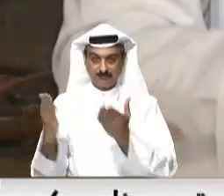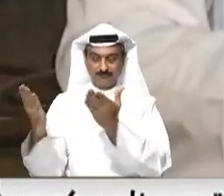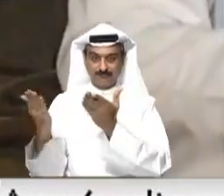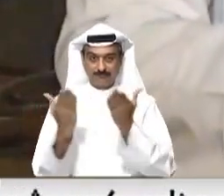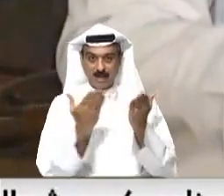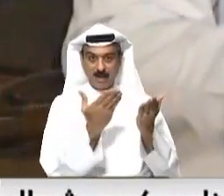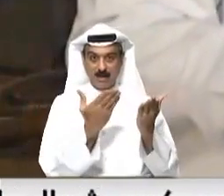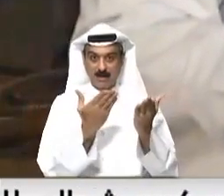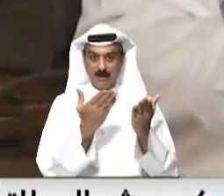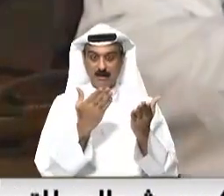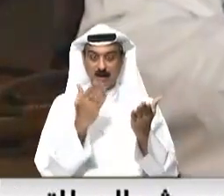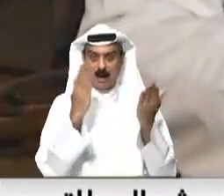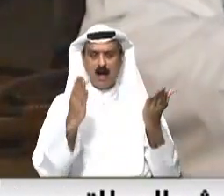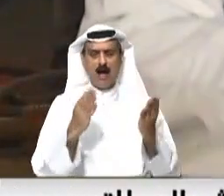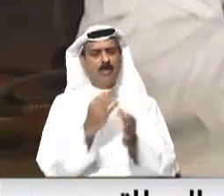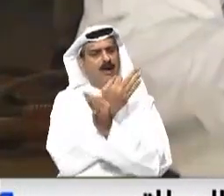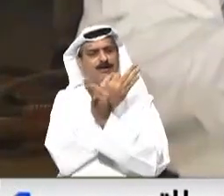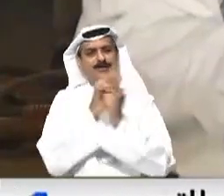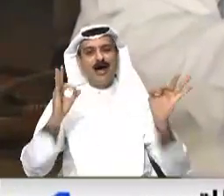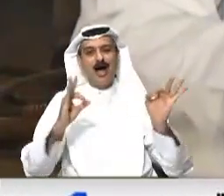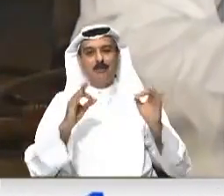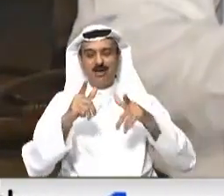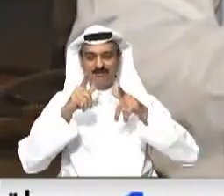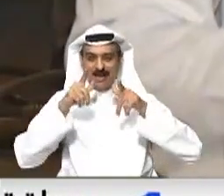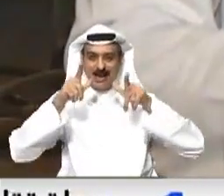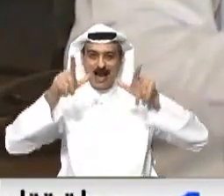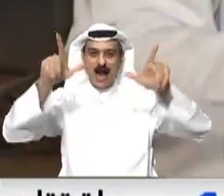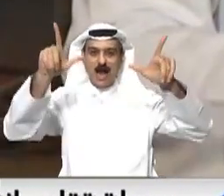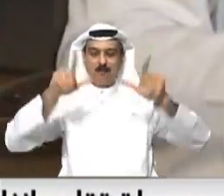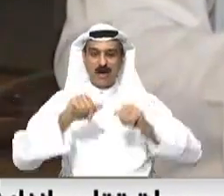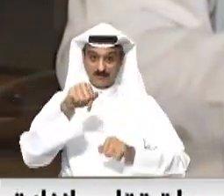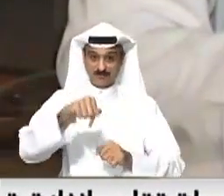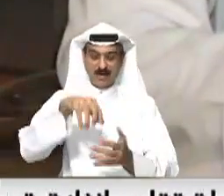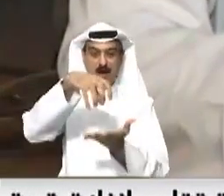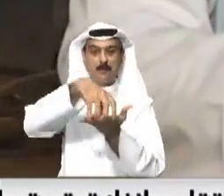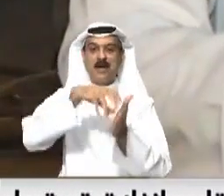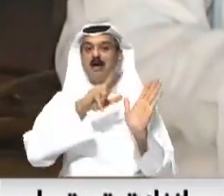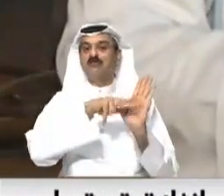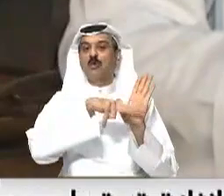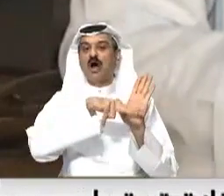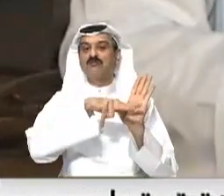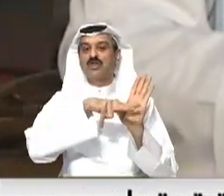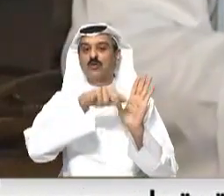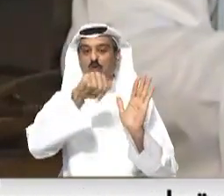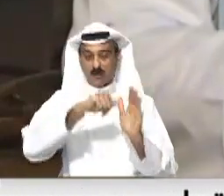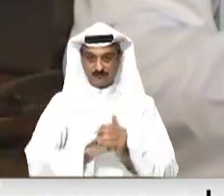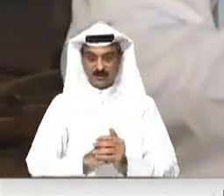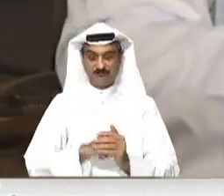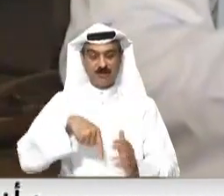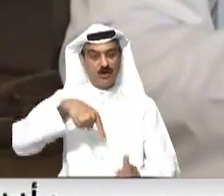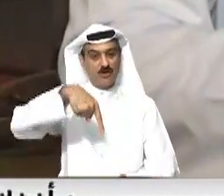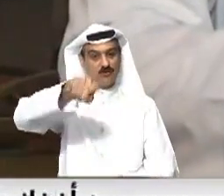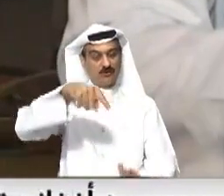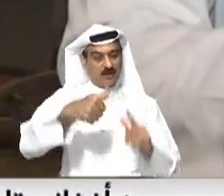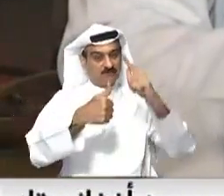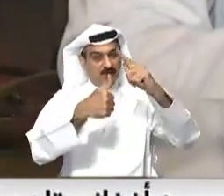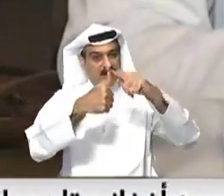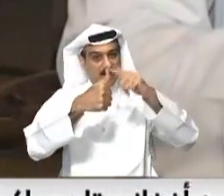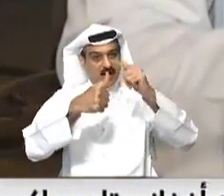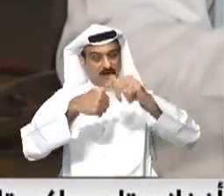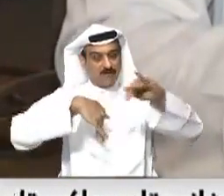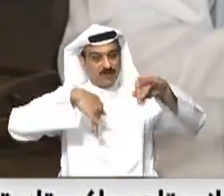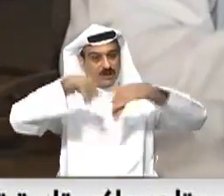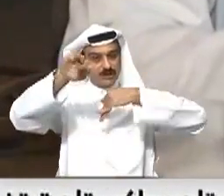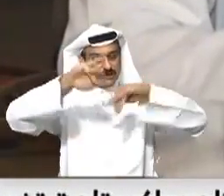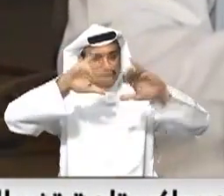يعني هذا كان من موقع محافظه الفروانيه من الخطوه الاولى للصيانات